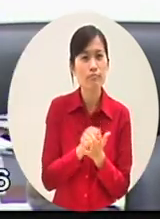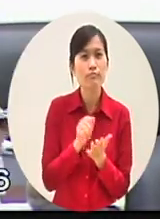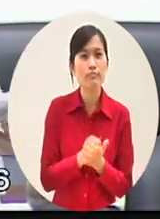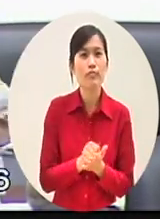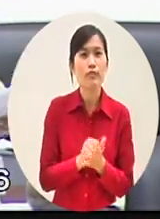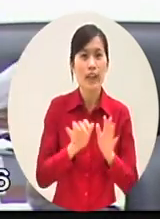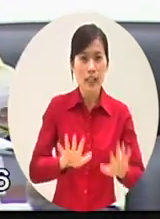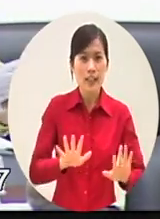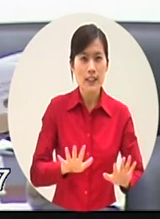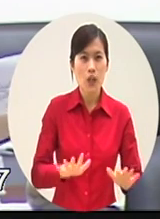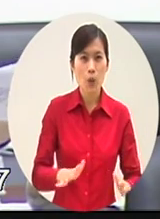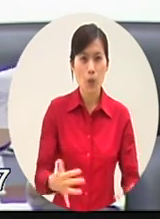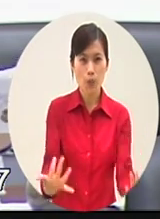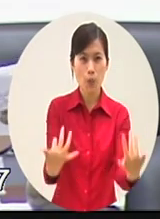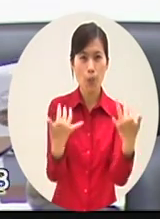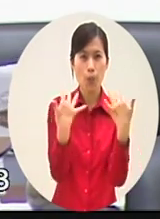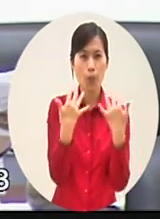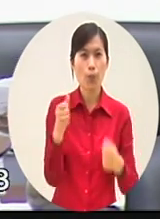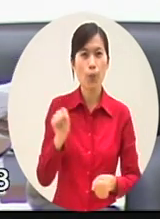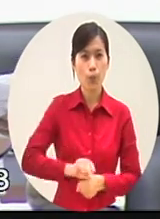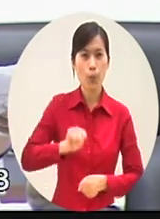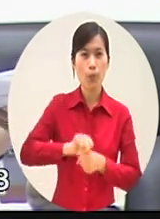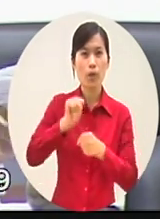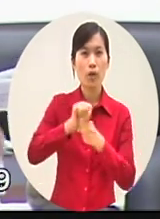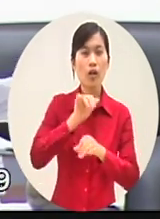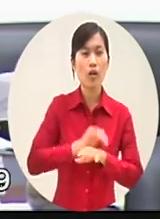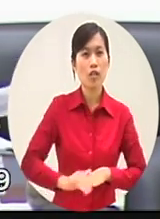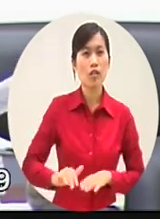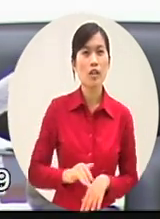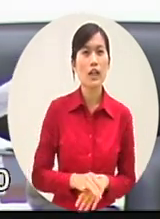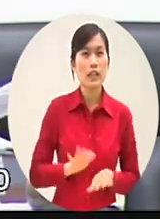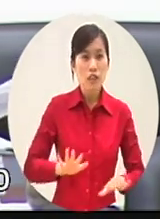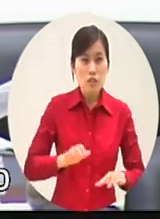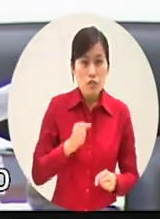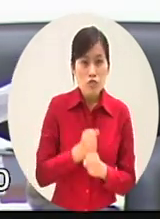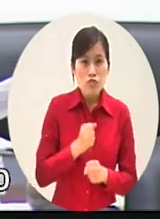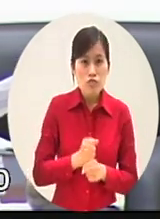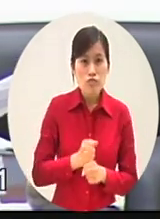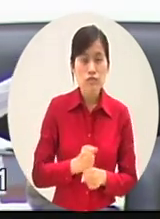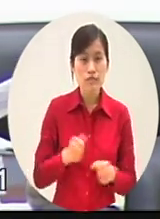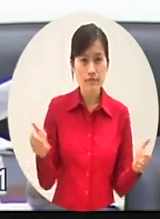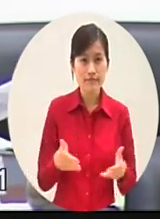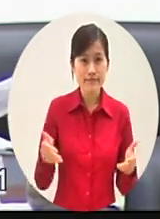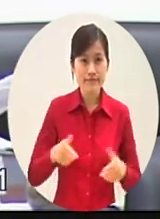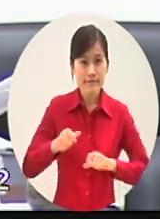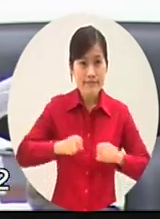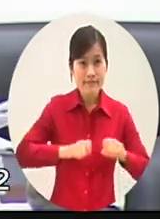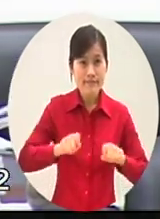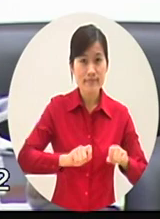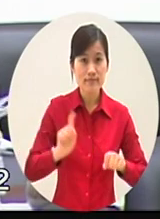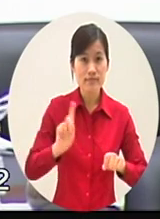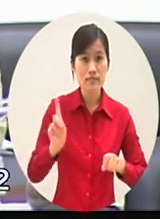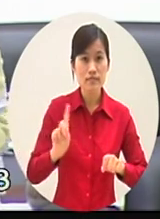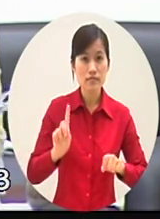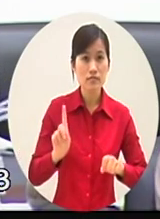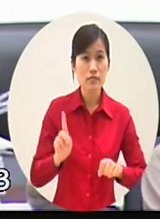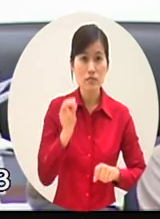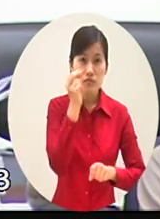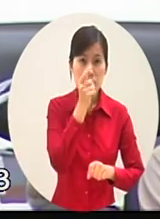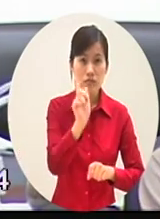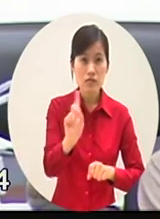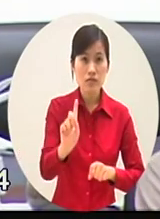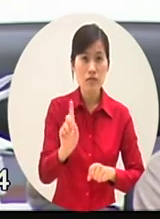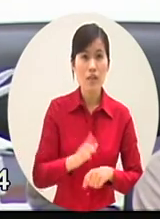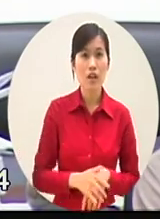多。但是我们目前哈有一个已经有动工的整治计划哈，这个都是尤其是我们哈